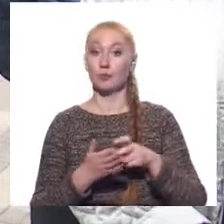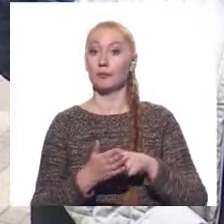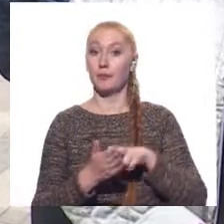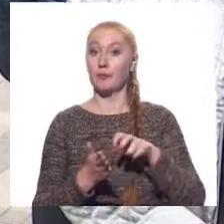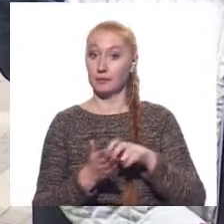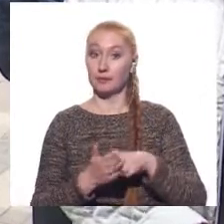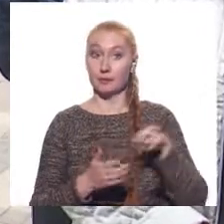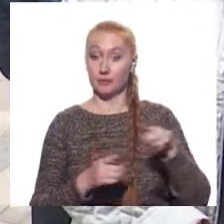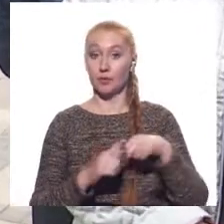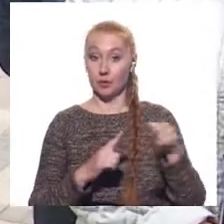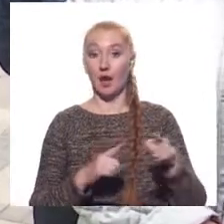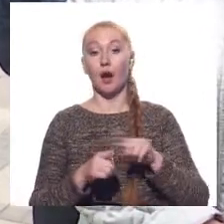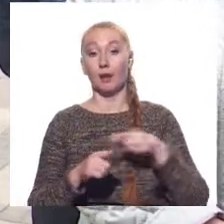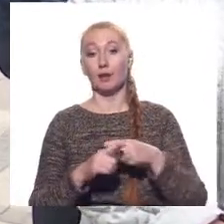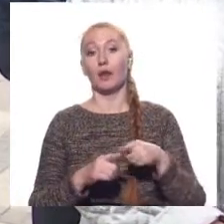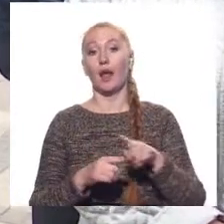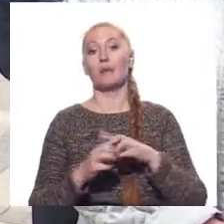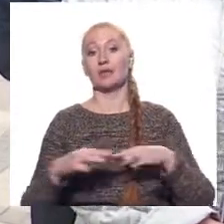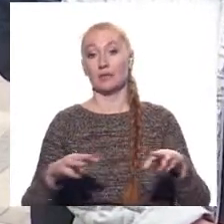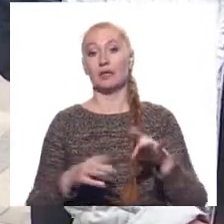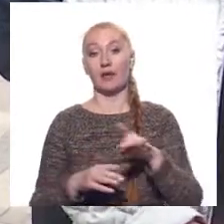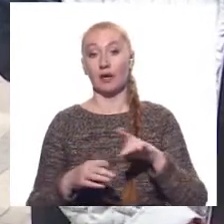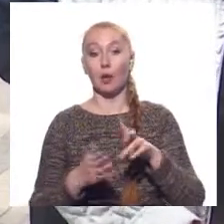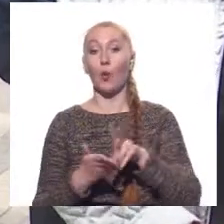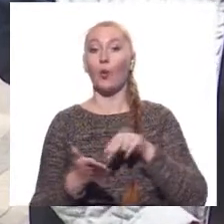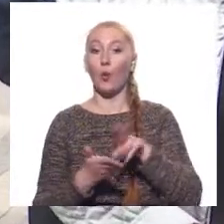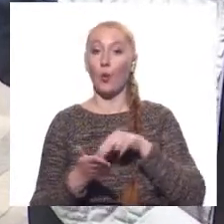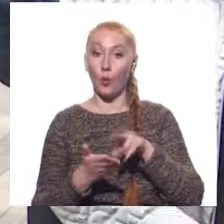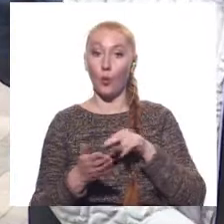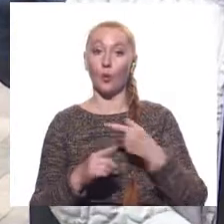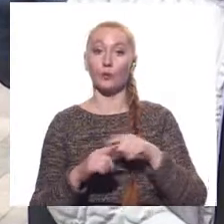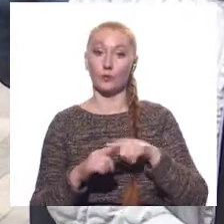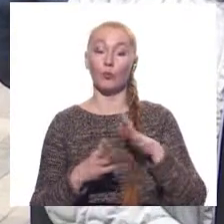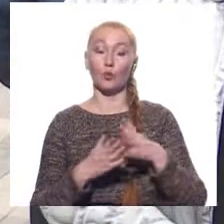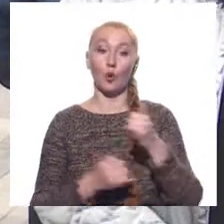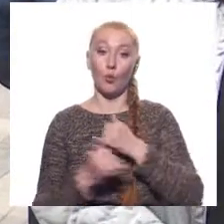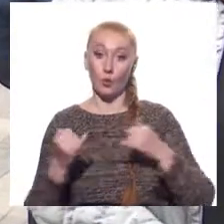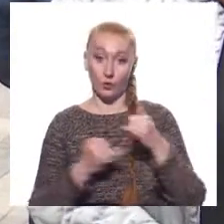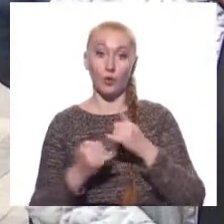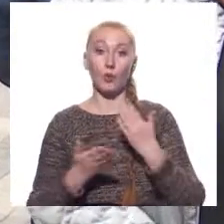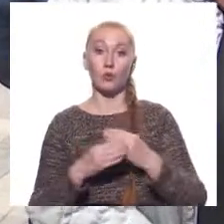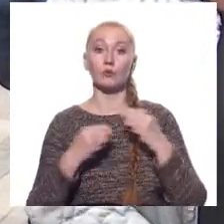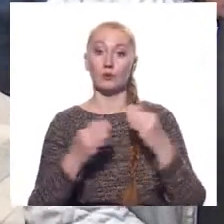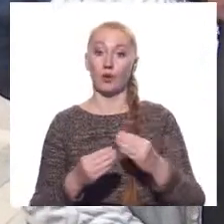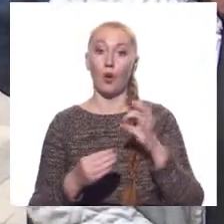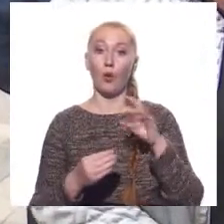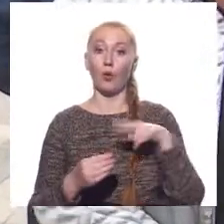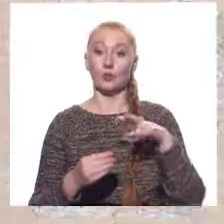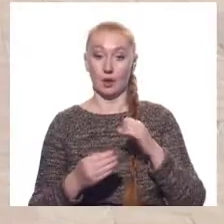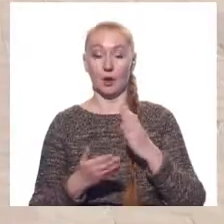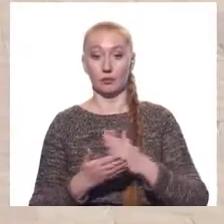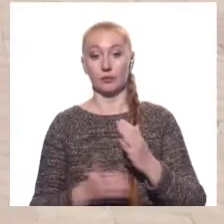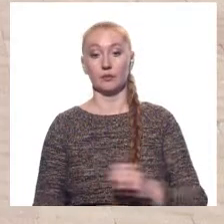Кабінет міністрів і на Мінрегіон. Копію цього листа по пунктам, які обговорювались, буде надано в